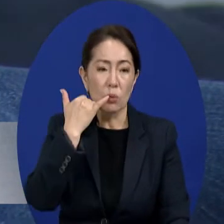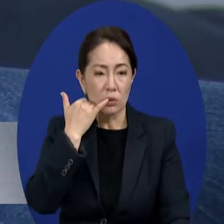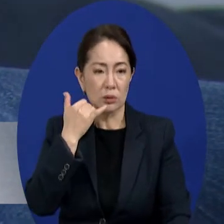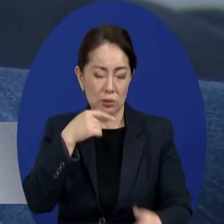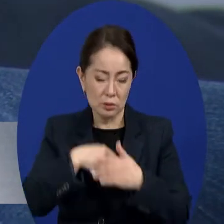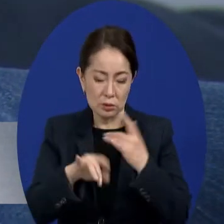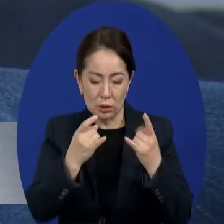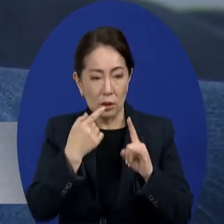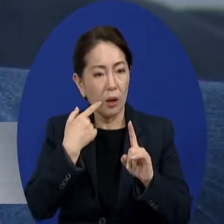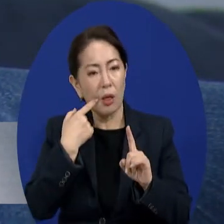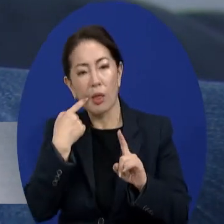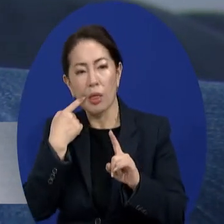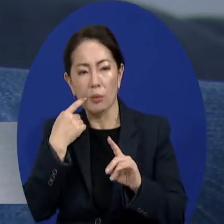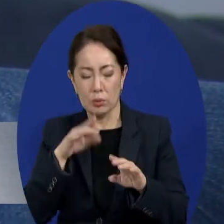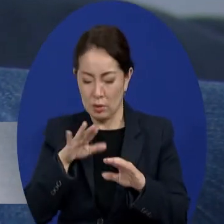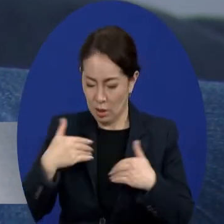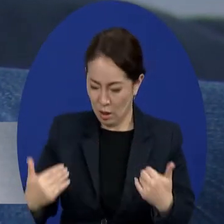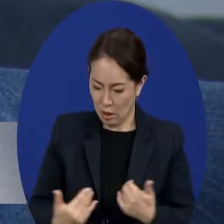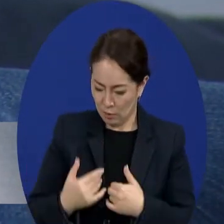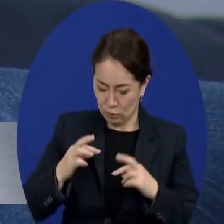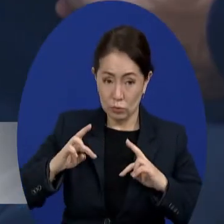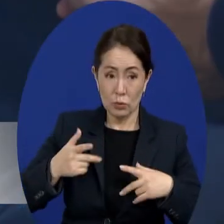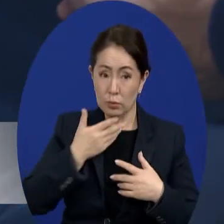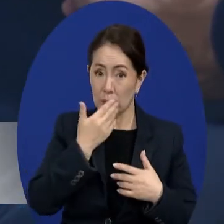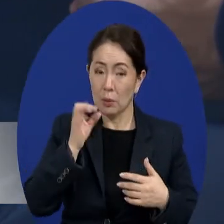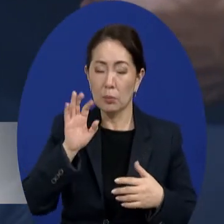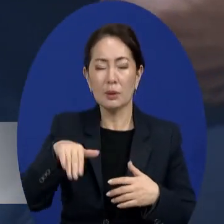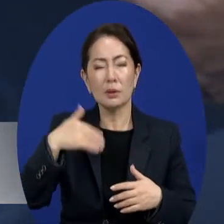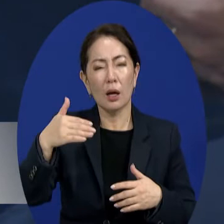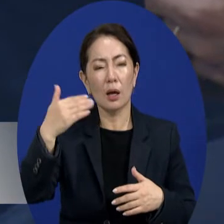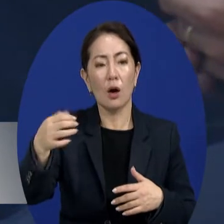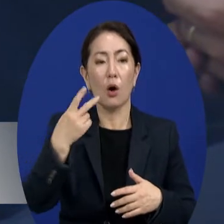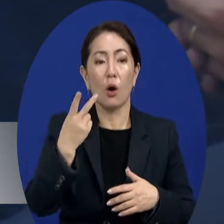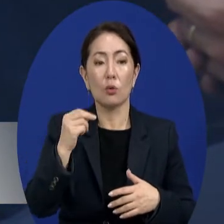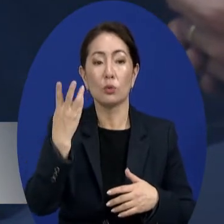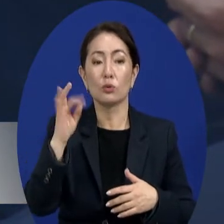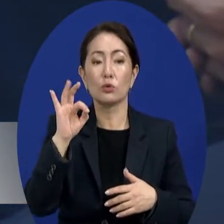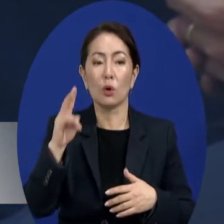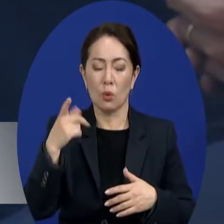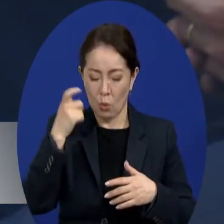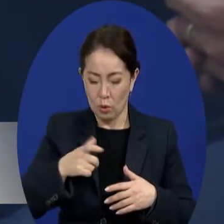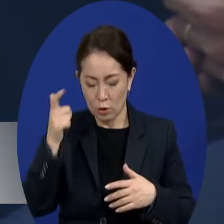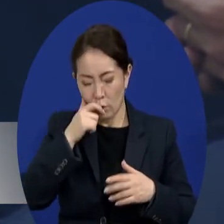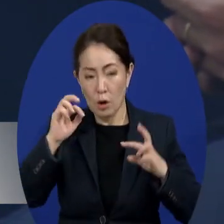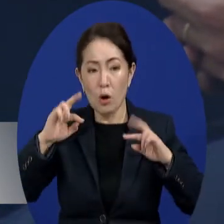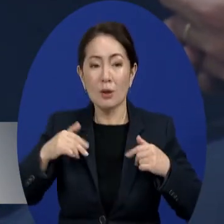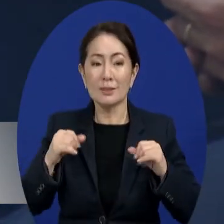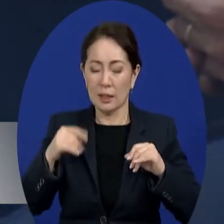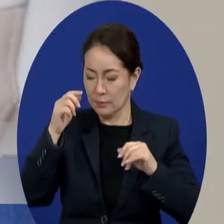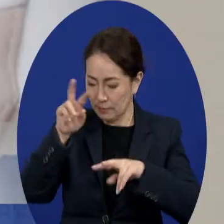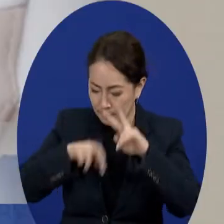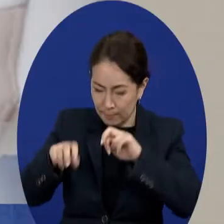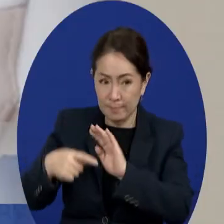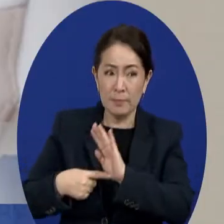тогломонд донтогчд одооноос амьдралын хэв маягаа өөрчлөхгүй бол 2040 он гэхэд хүн яаж өөрчлөгдөхийг олон улсын судлаачид